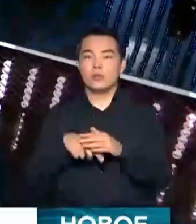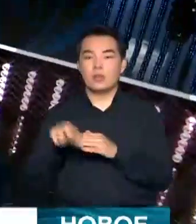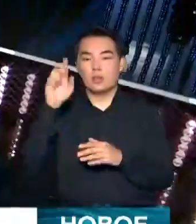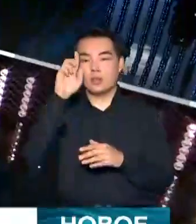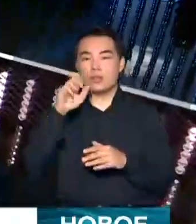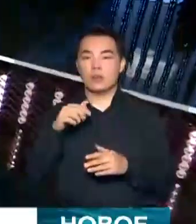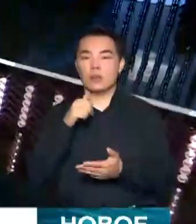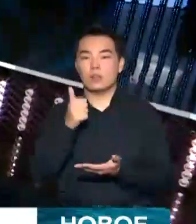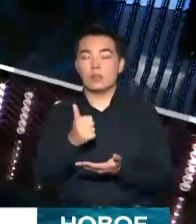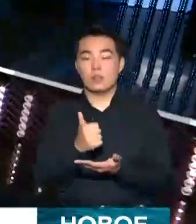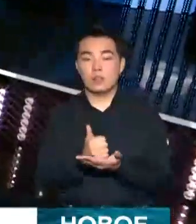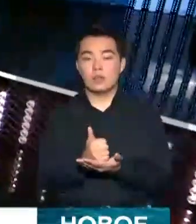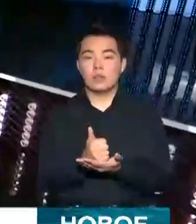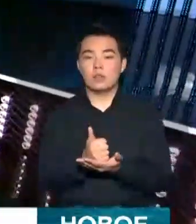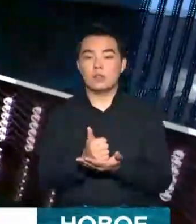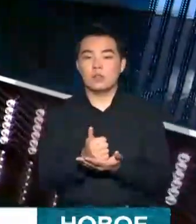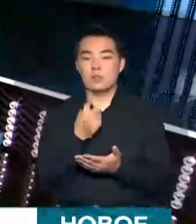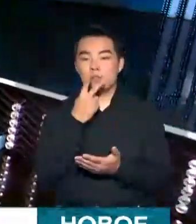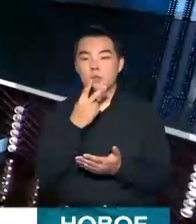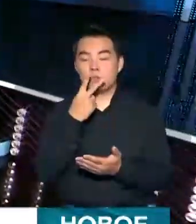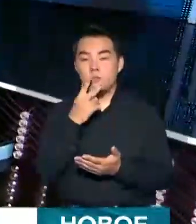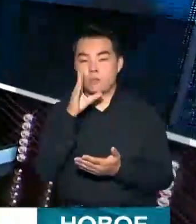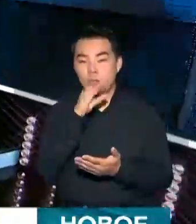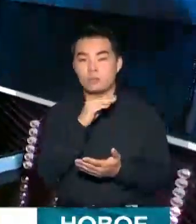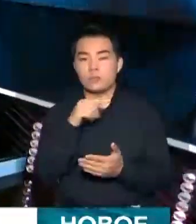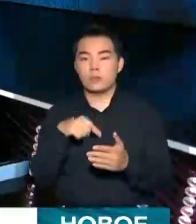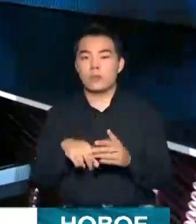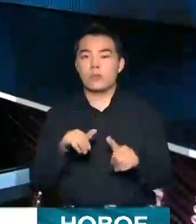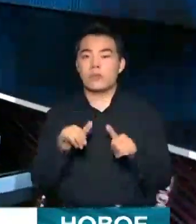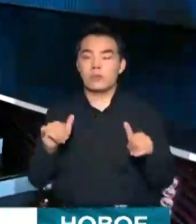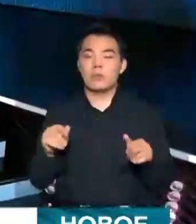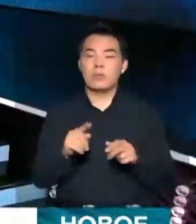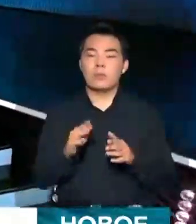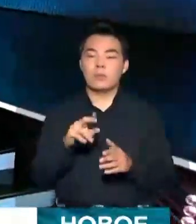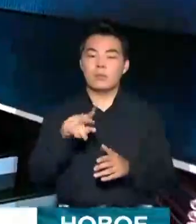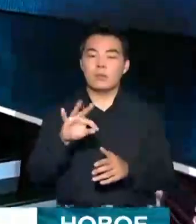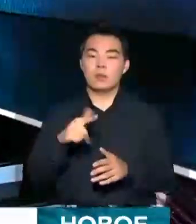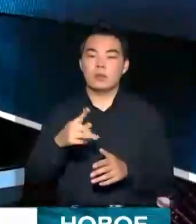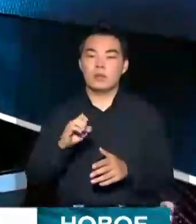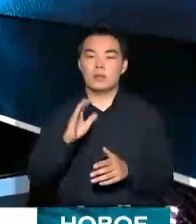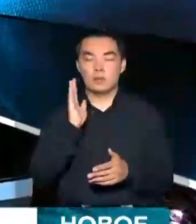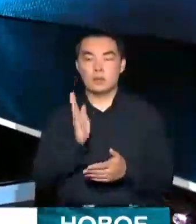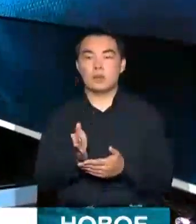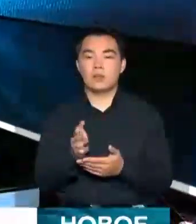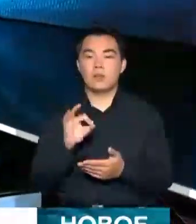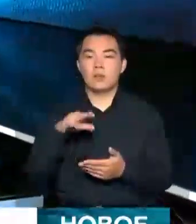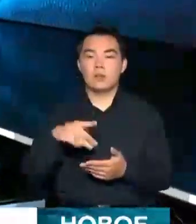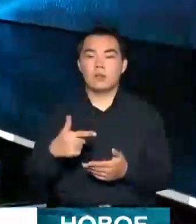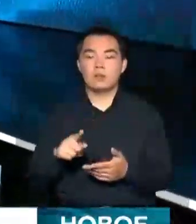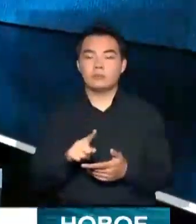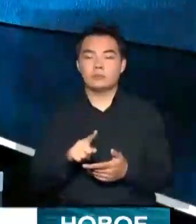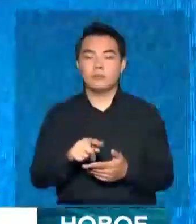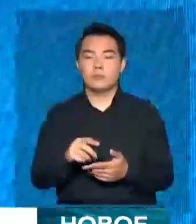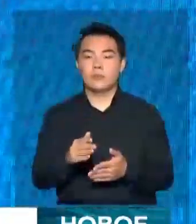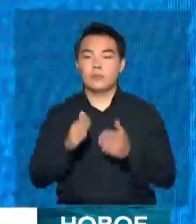и в этом направлении идет очень динамичный прогресс. Вот, учитывая, сколько ОТГ существует как государство, уже